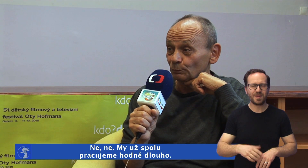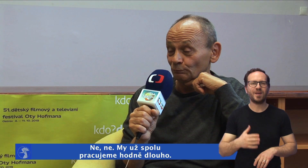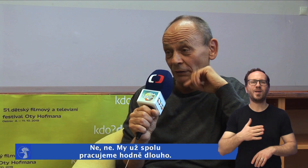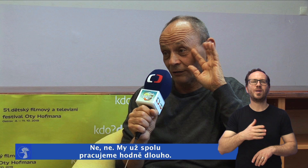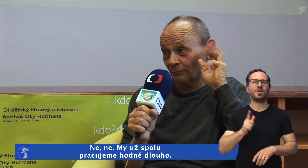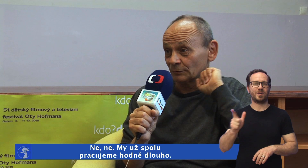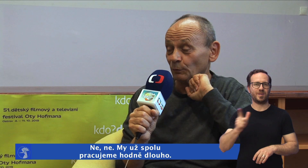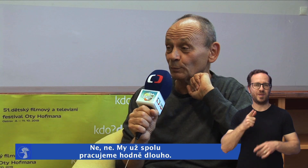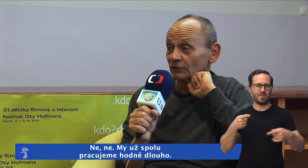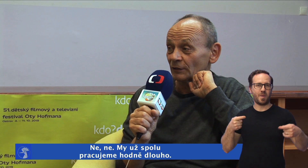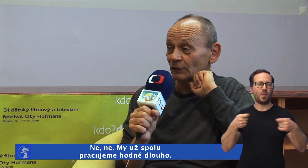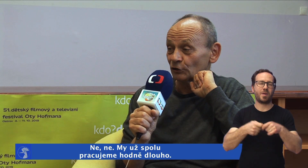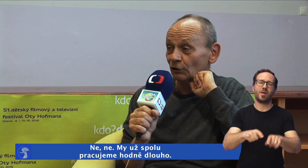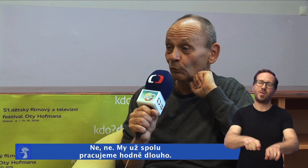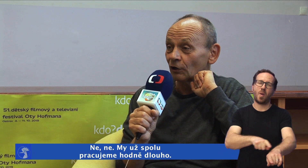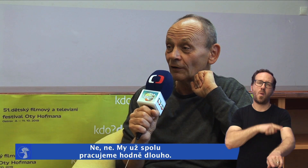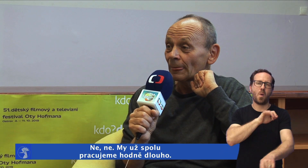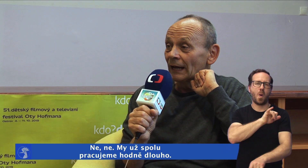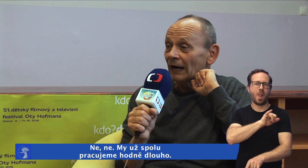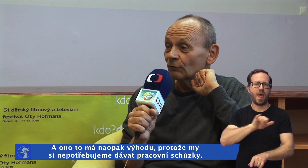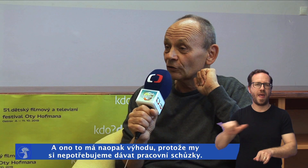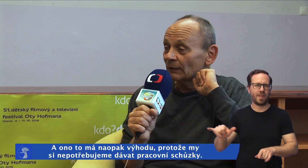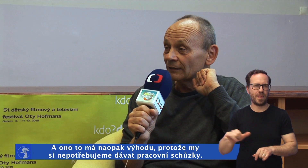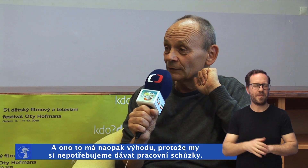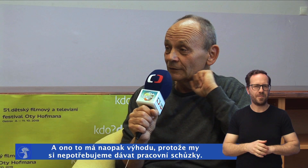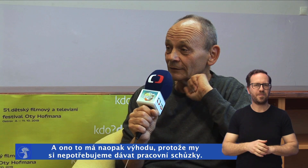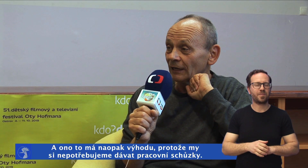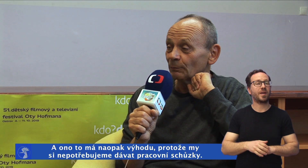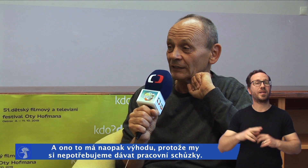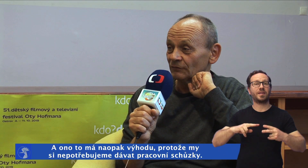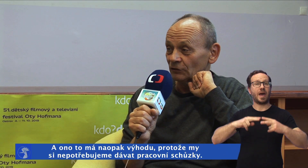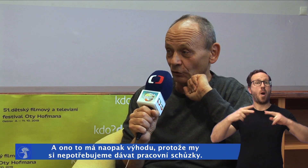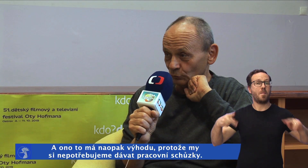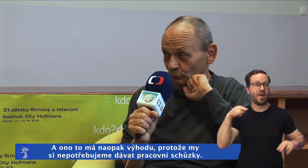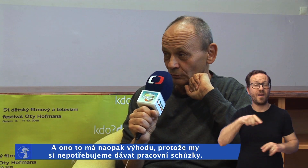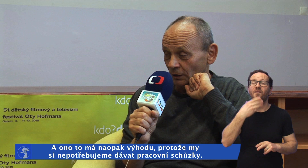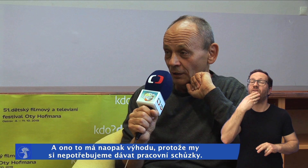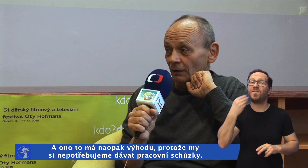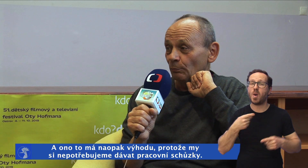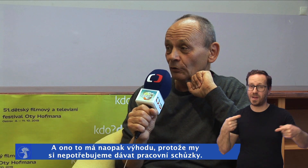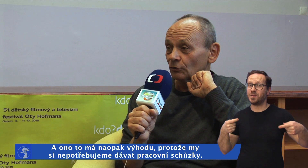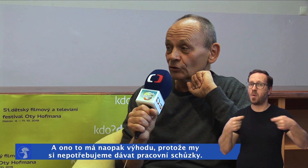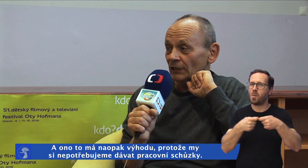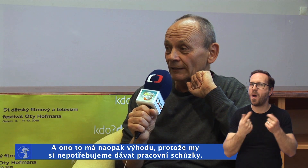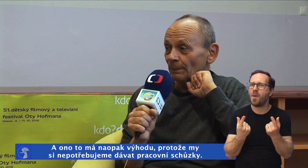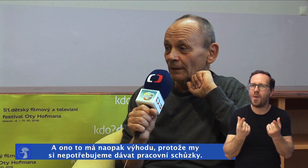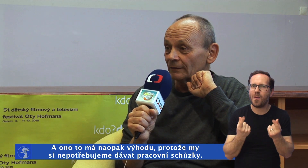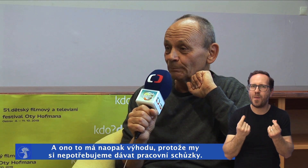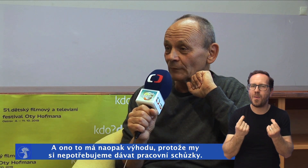spolu jako spolupracujeme hodně dlouho a ono to má naopak výhodu,